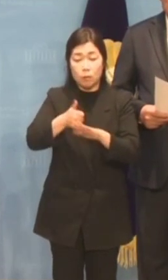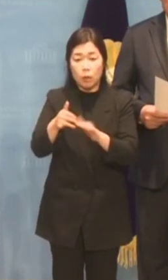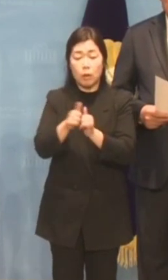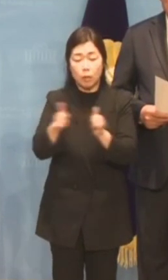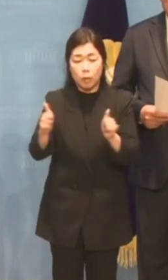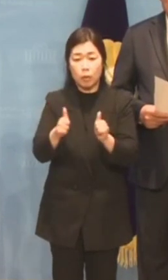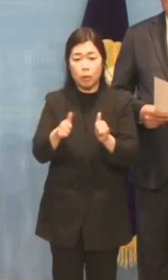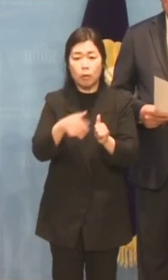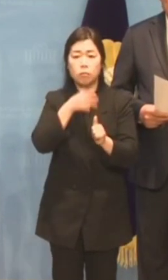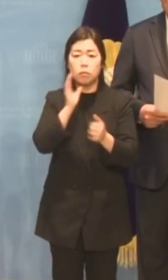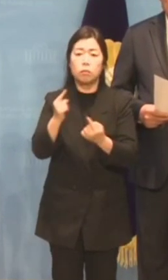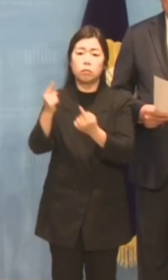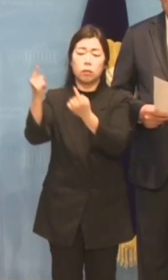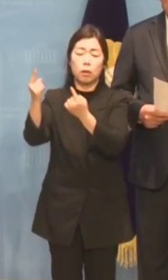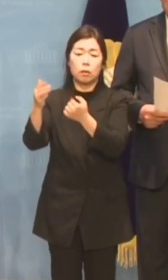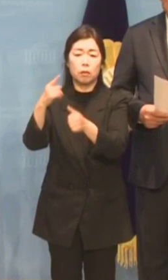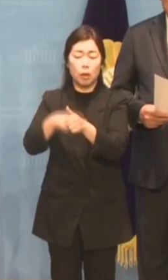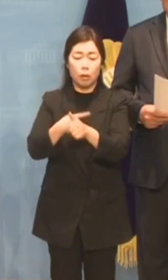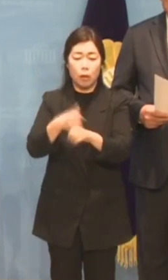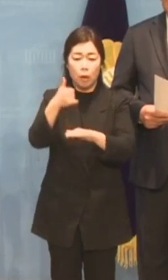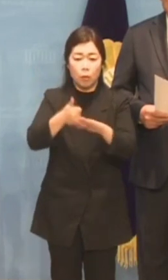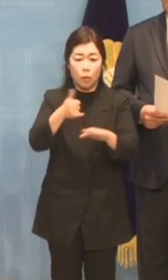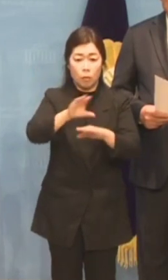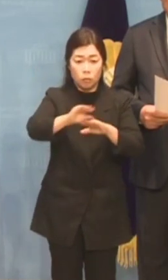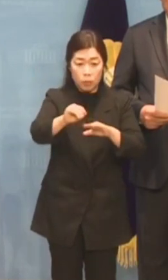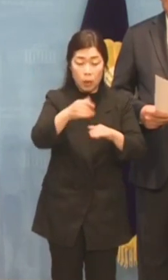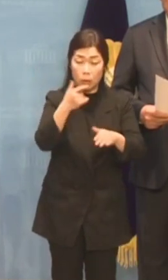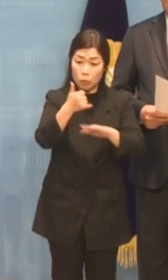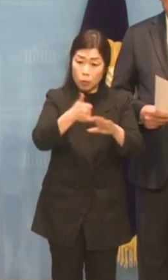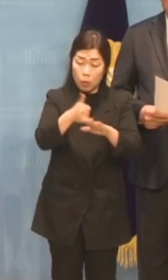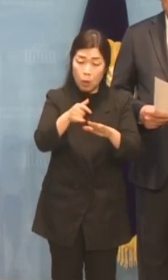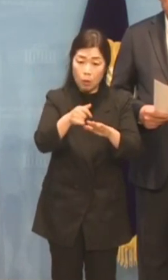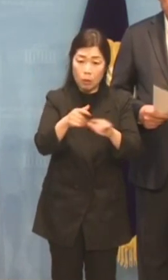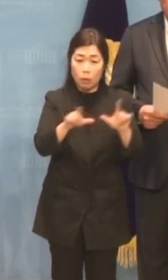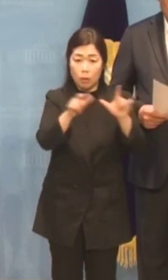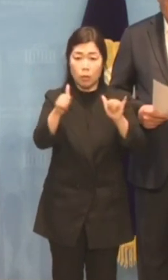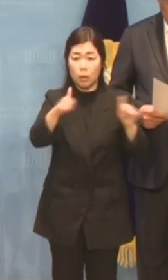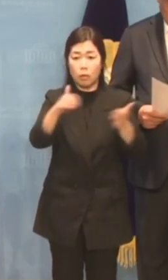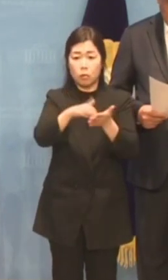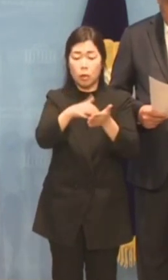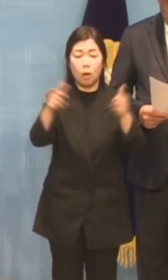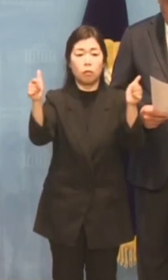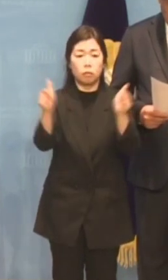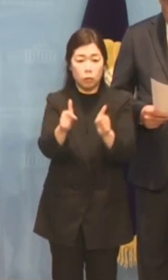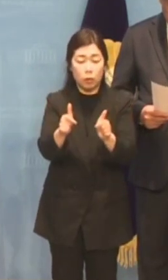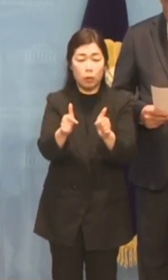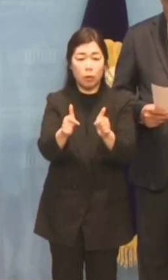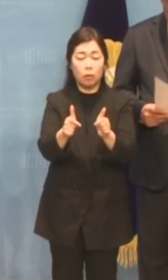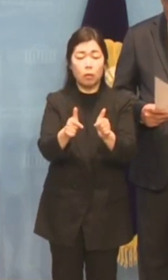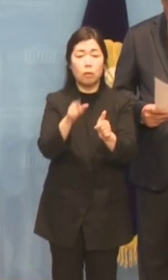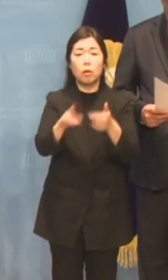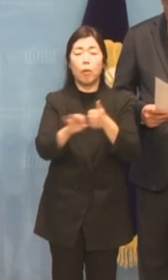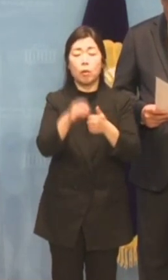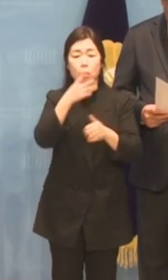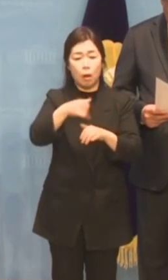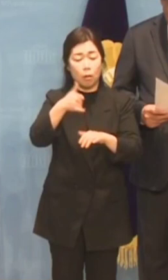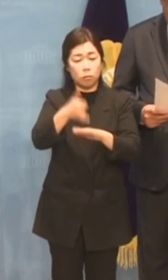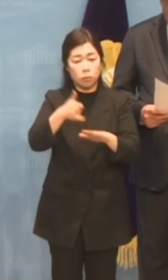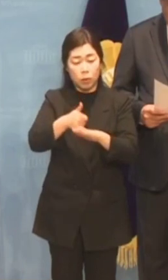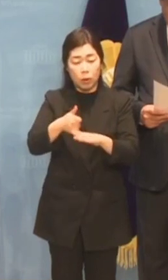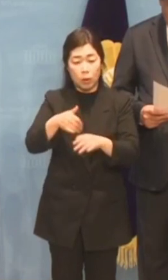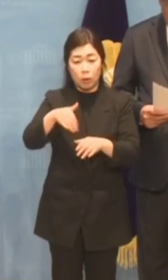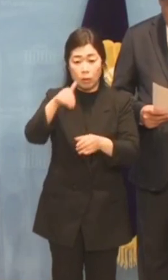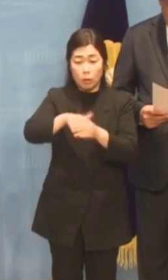수도, 인구도 줄어들고 있습니다. 그런데 대체 어떻게 쌀 재배